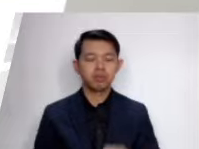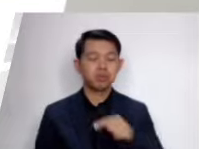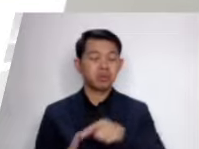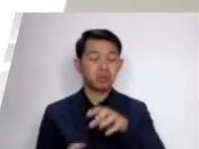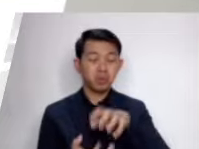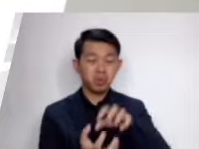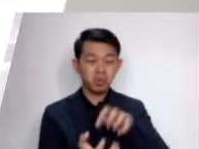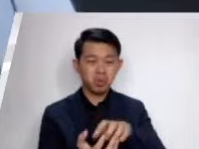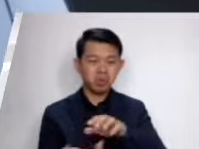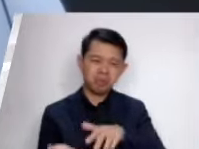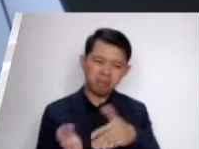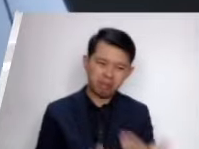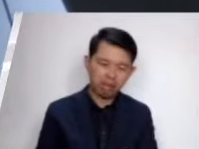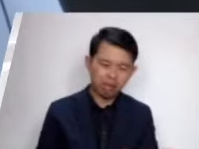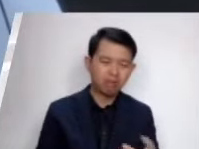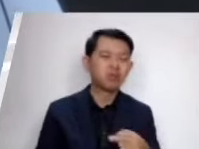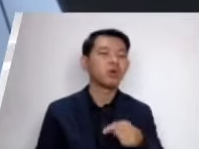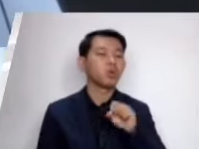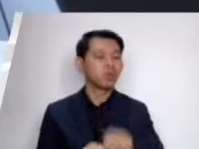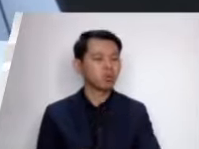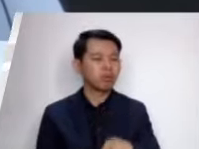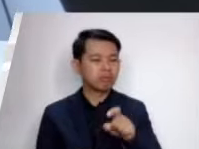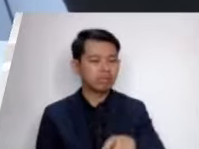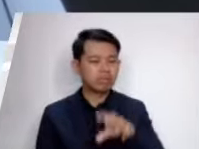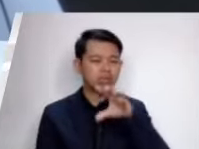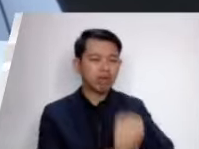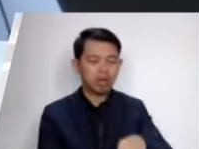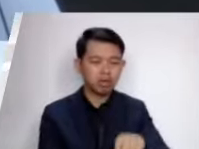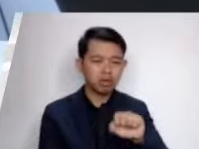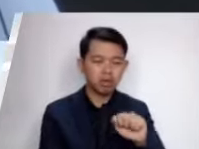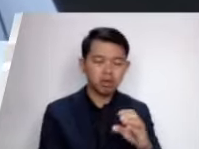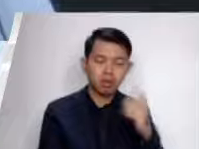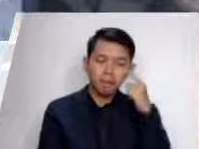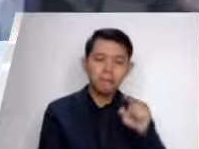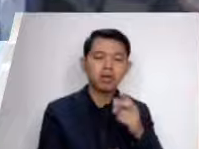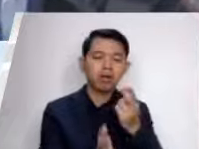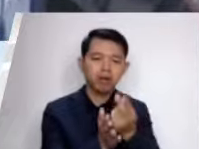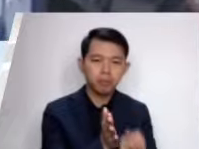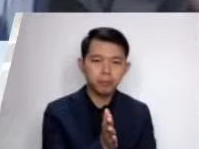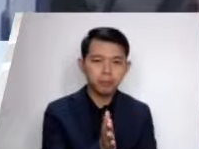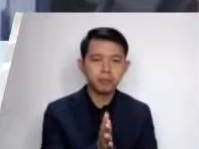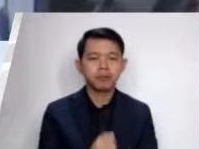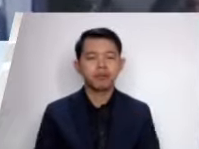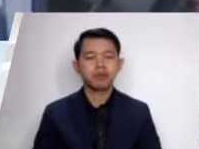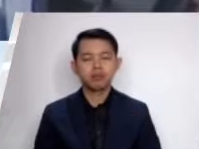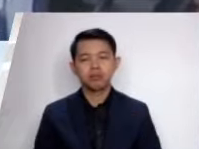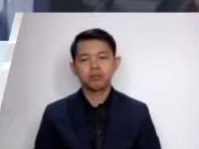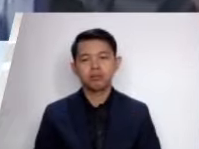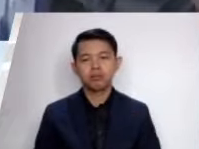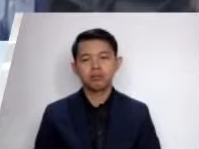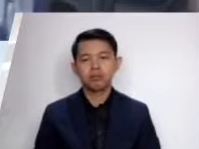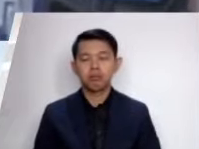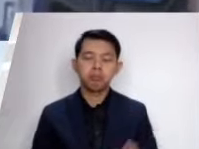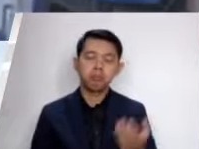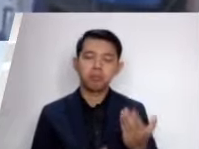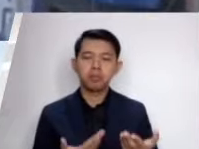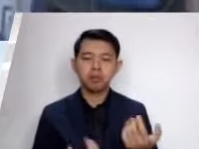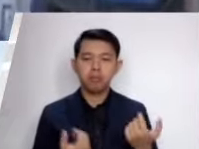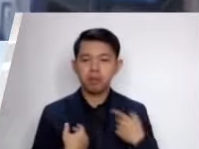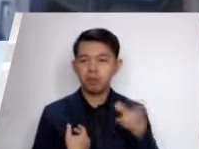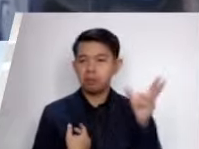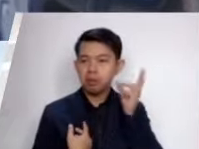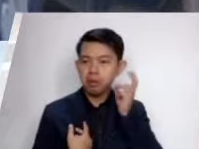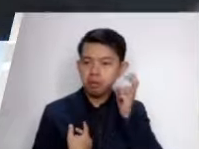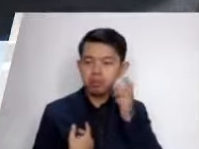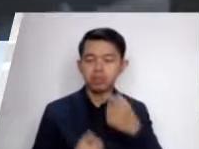pwede na ibutang na sa kilid na. Dagdag ng City Vet, posibleng may narinig na ungol dahil sa pag-inject ng